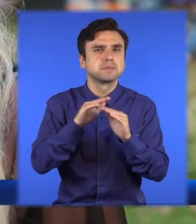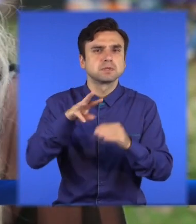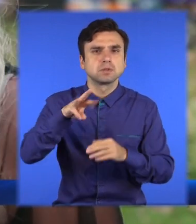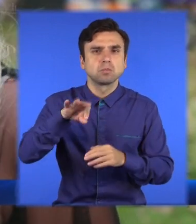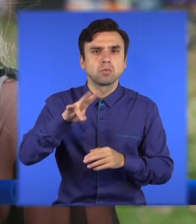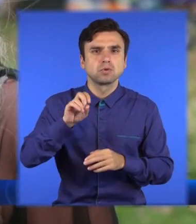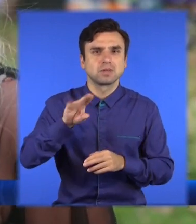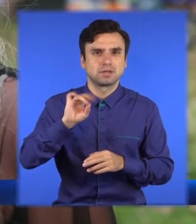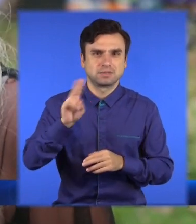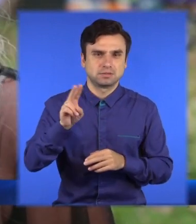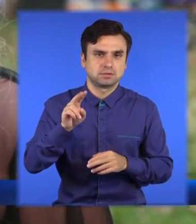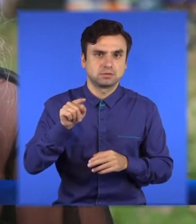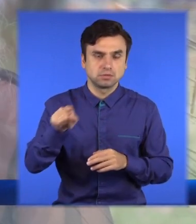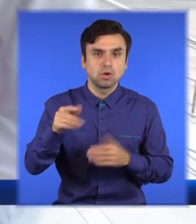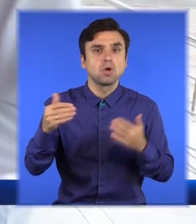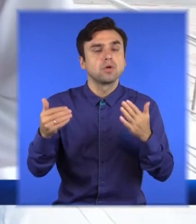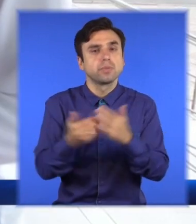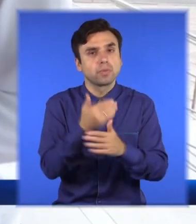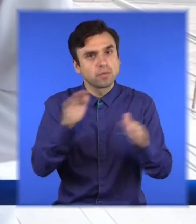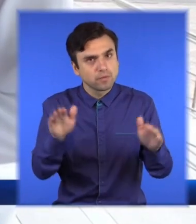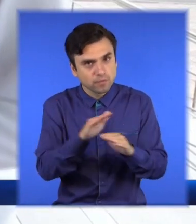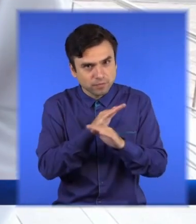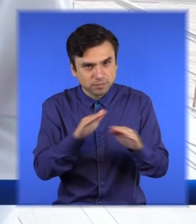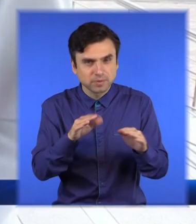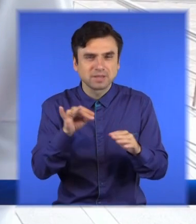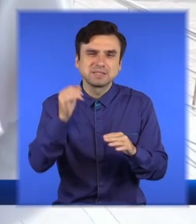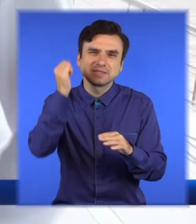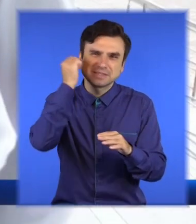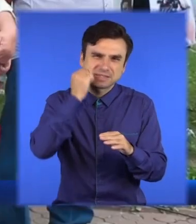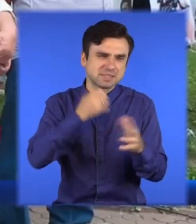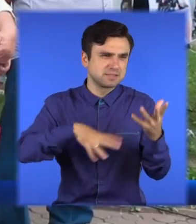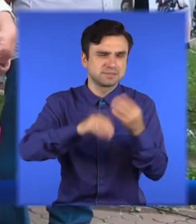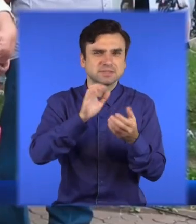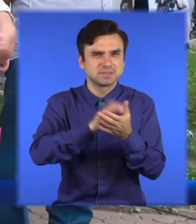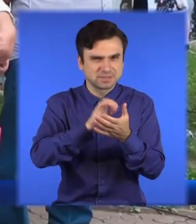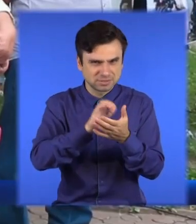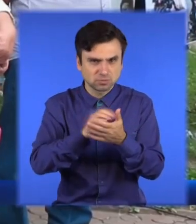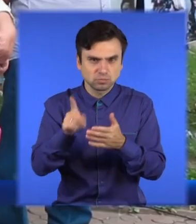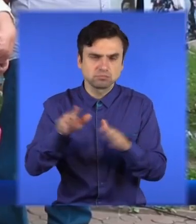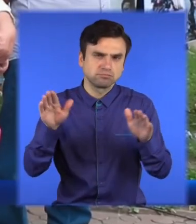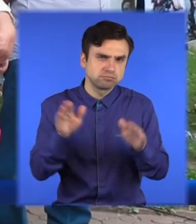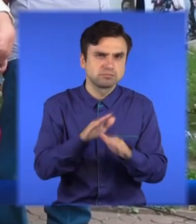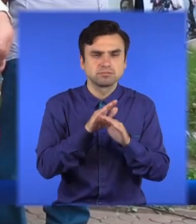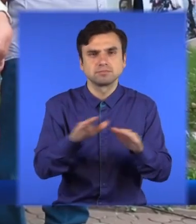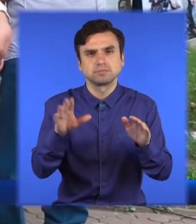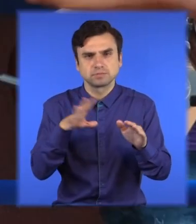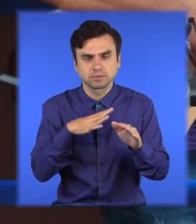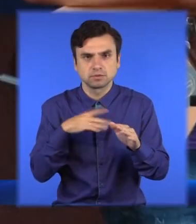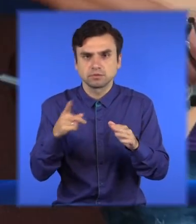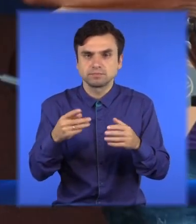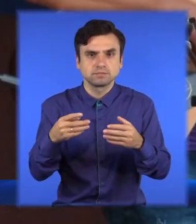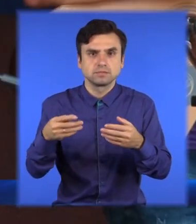людей. І, звісно ж, і мою життя він теж змінив. За словами організаторів фестивалю, із кожним роком кількість учасників дійства